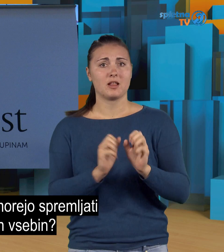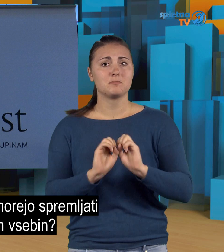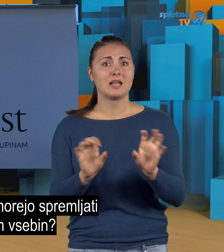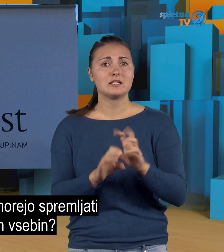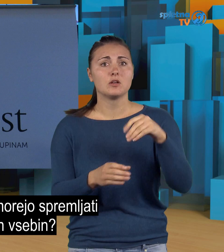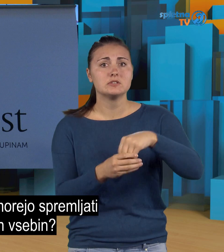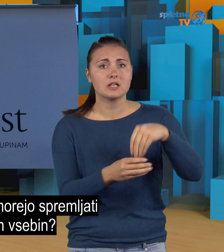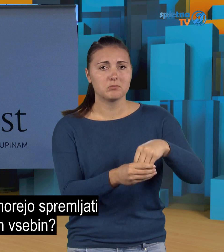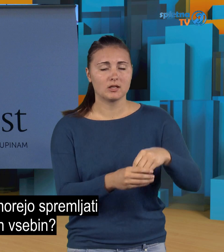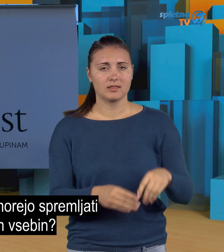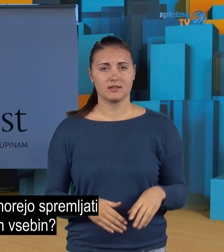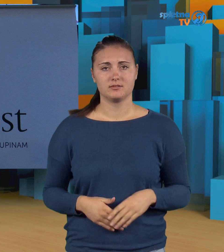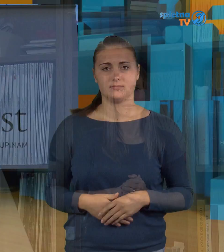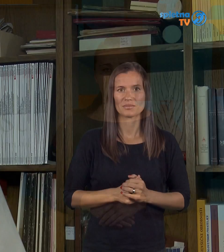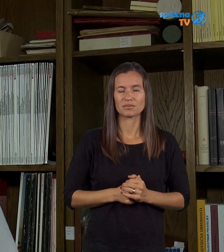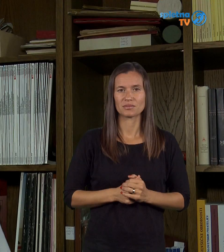vsebin?